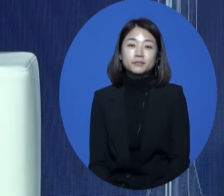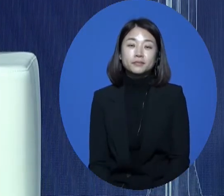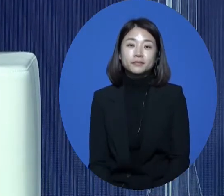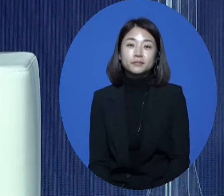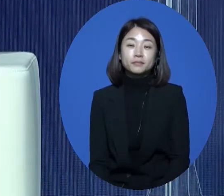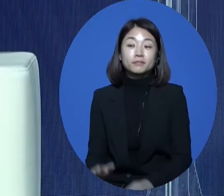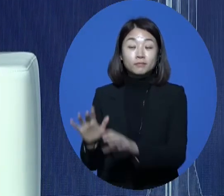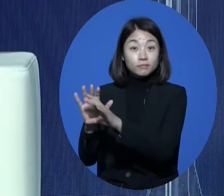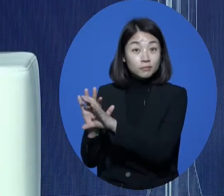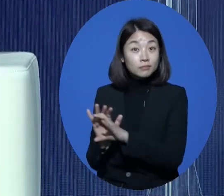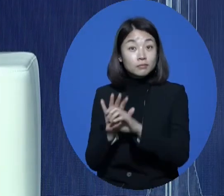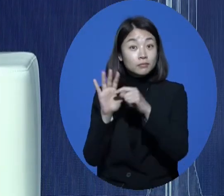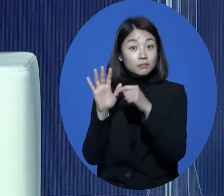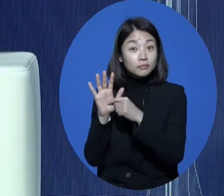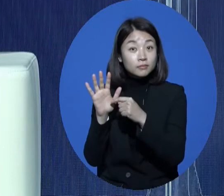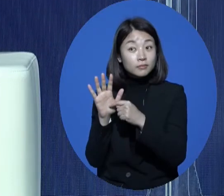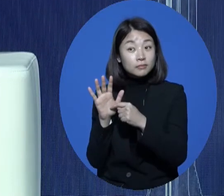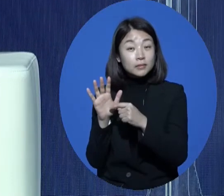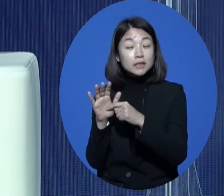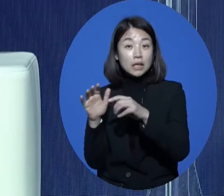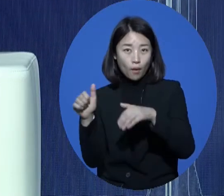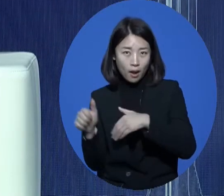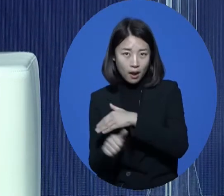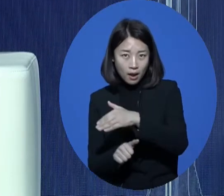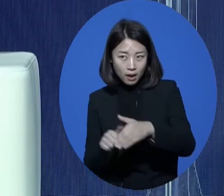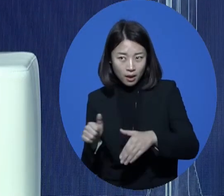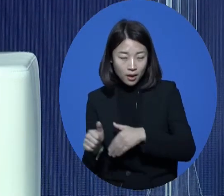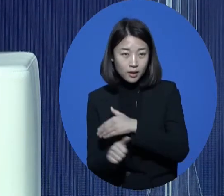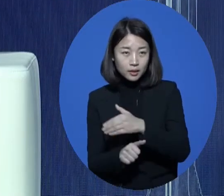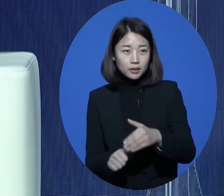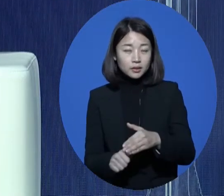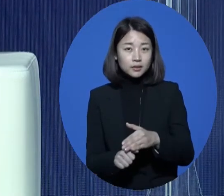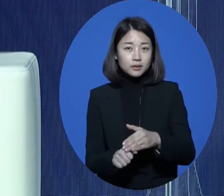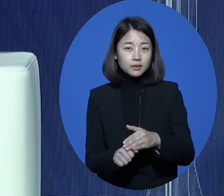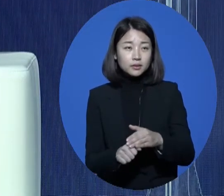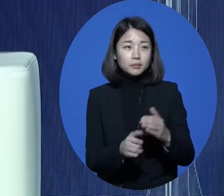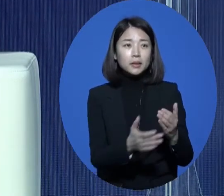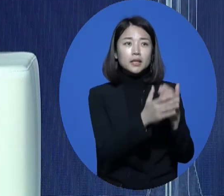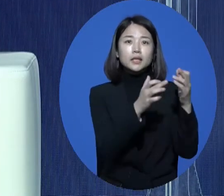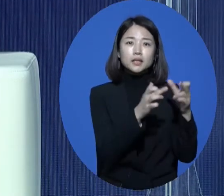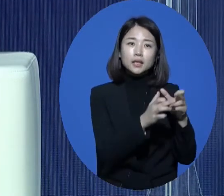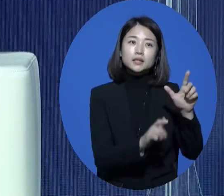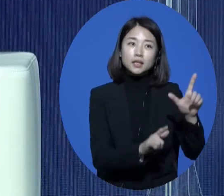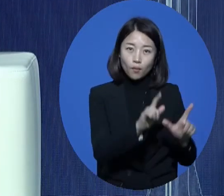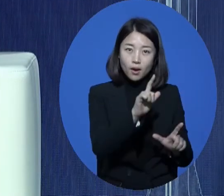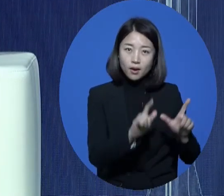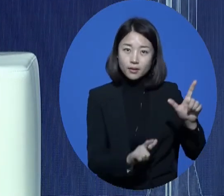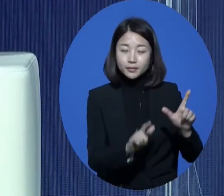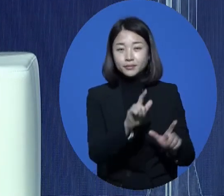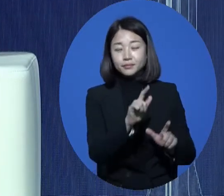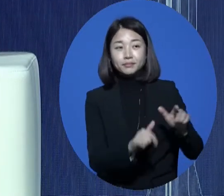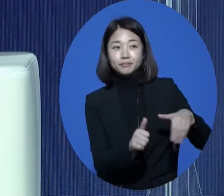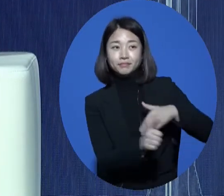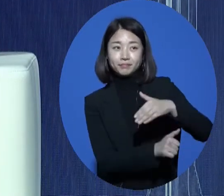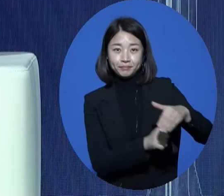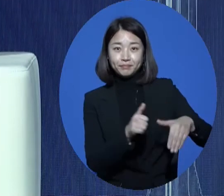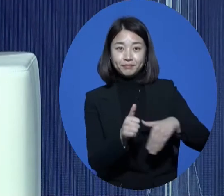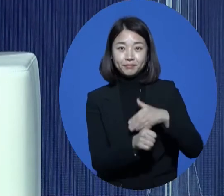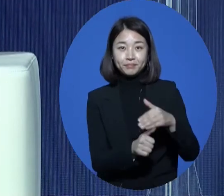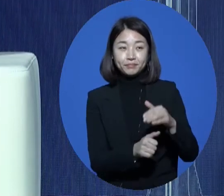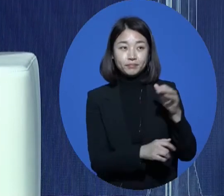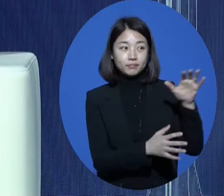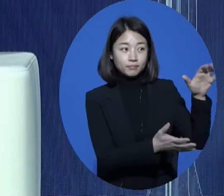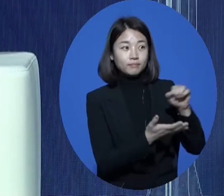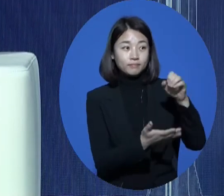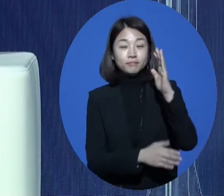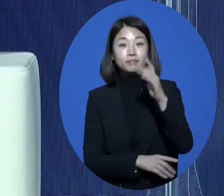코비드19 팬데믹 시대에 발달 장애인의 실태에 대한 사례들을 중심으로